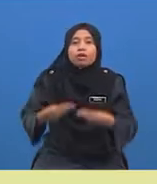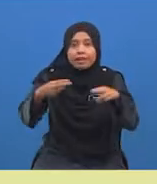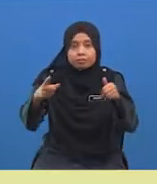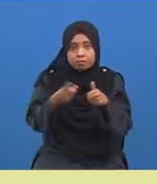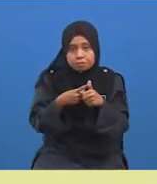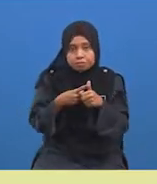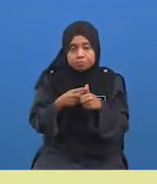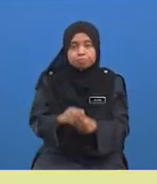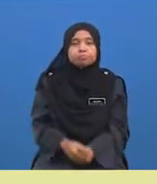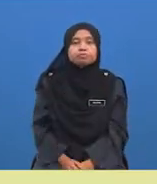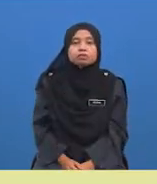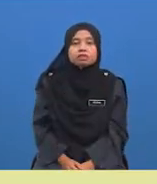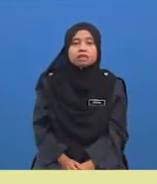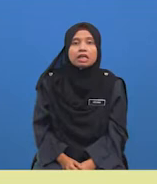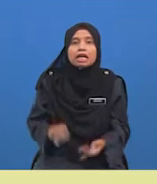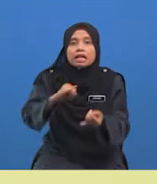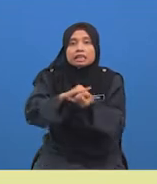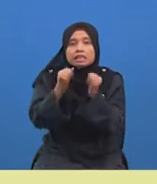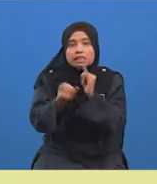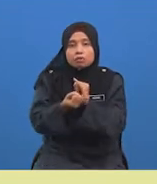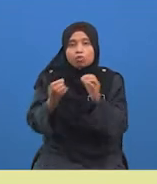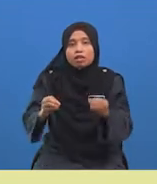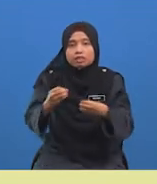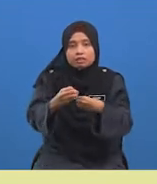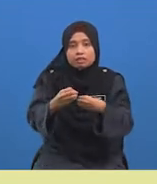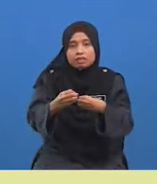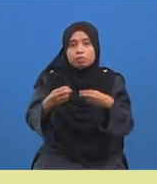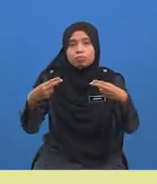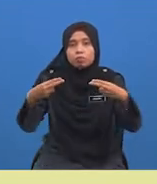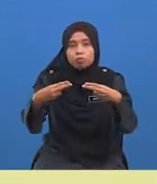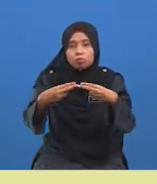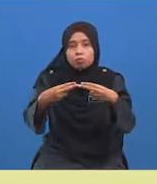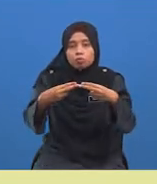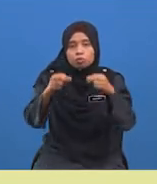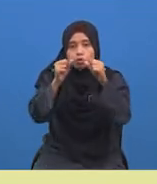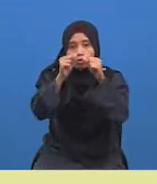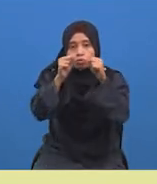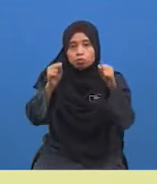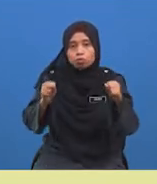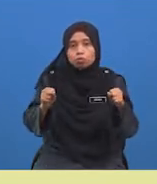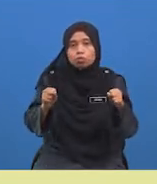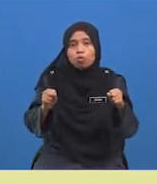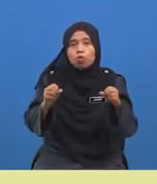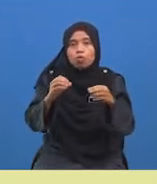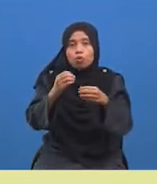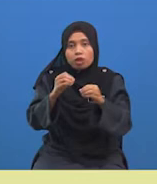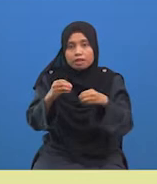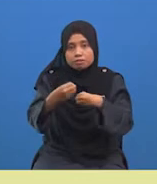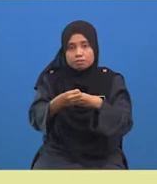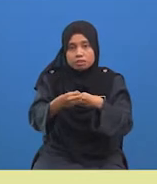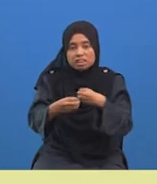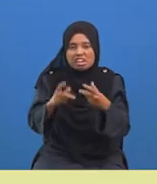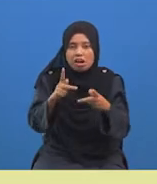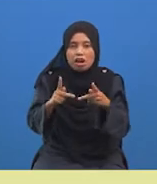Huraian yang pertama adalah iklim organisasi berhubung struktur organisasi. Jika struktur